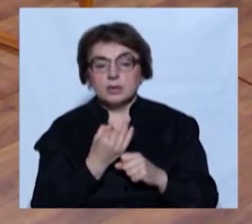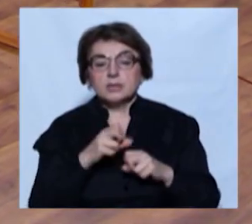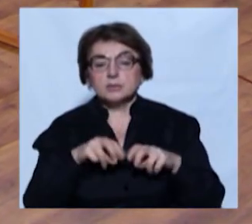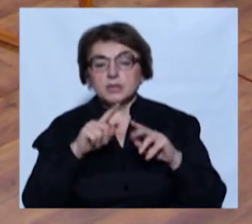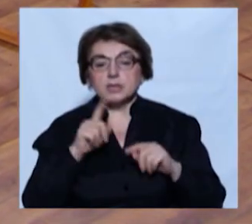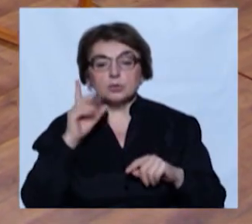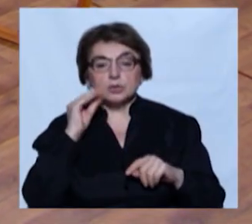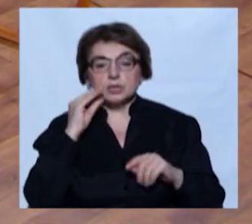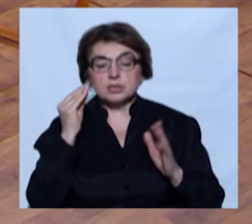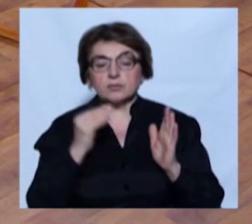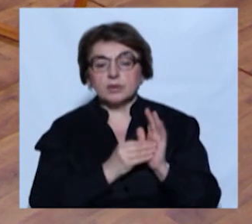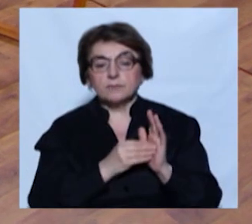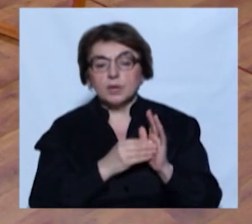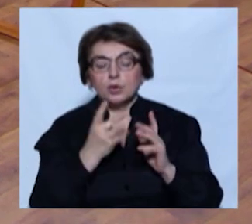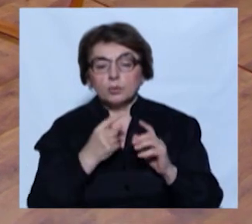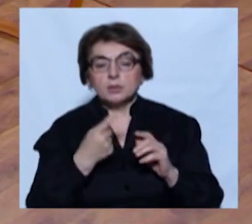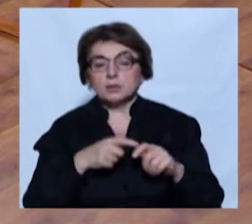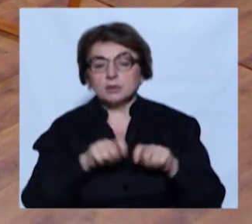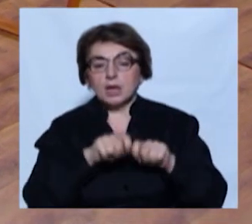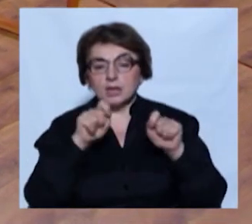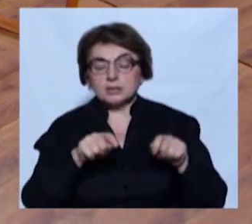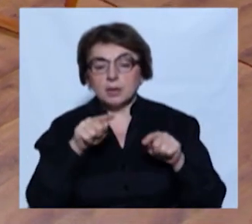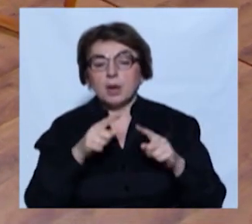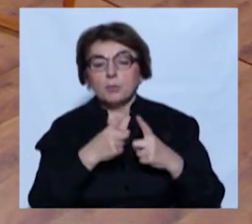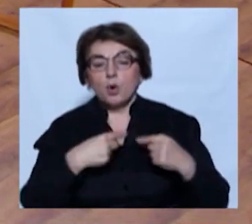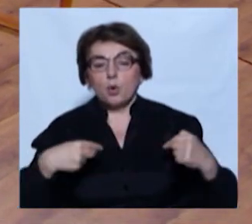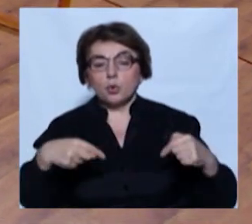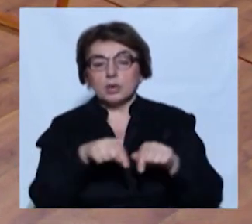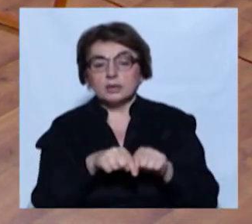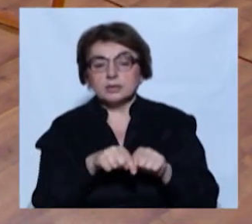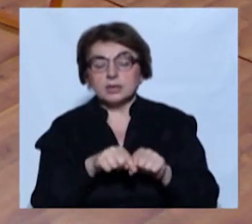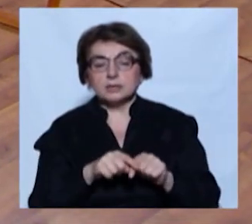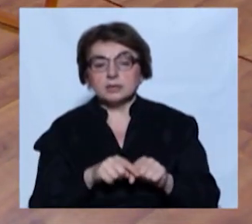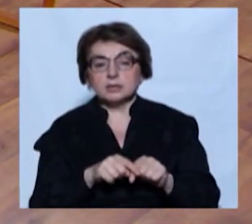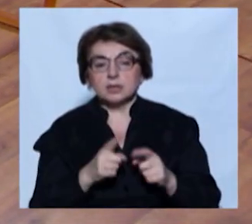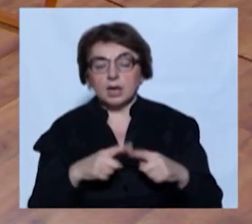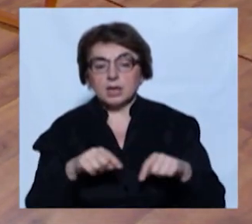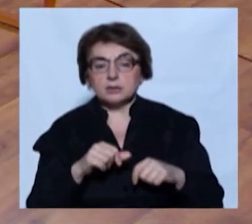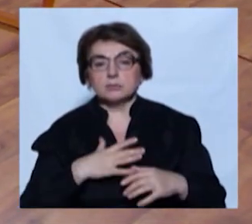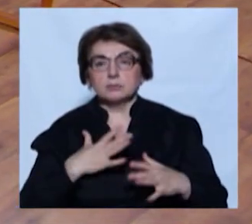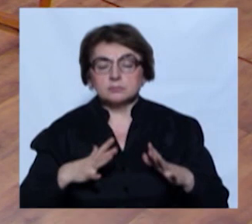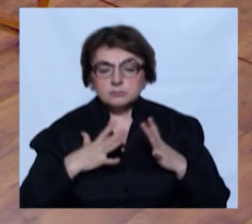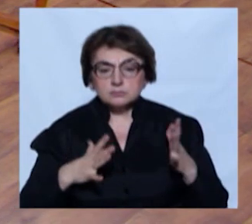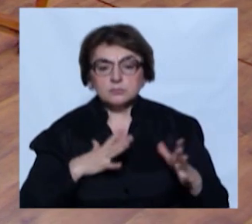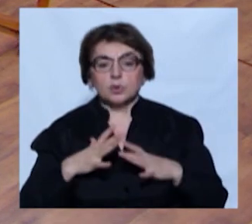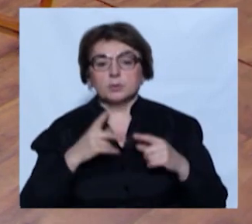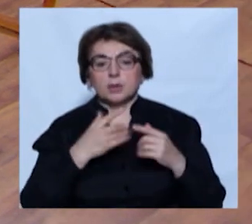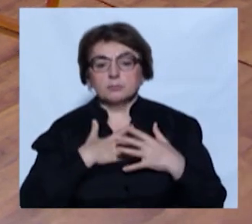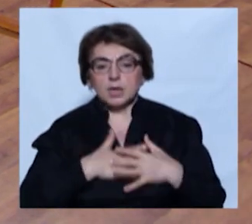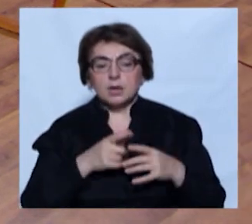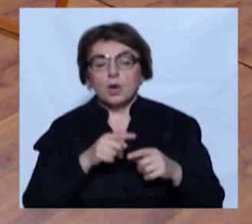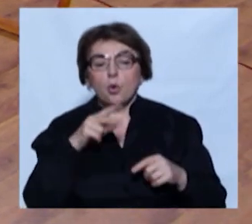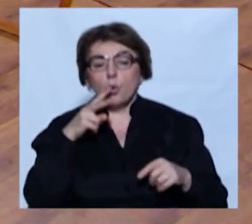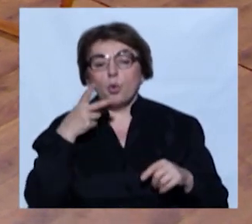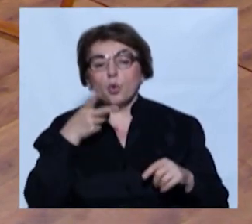თარიღი, რომელსაც დაედო საფუძველი სწორედ ამ ორგანიზაციის ასევე მონდომებით და სურვილით. ეს იყო 2007